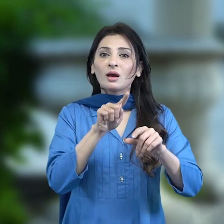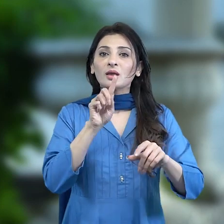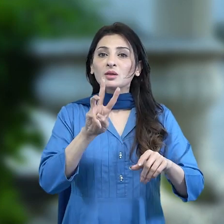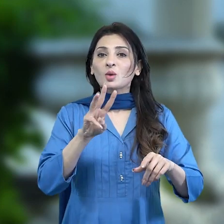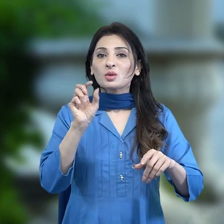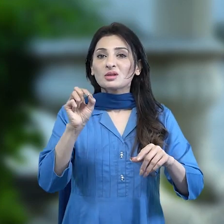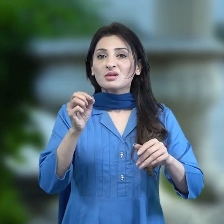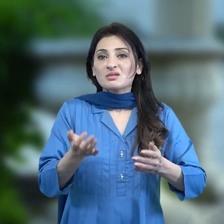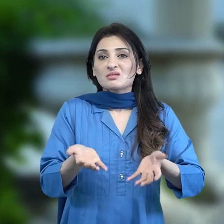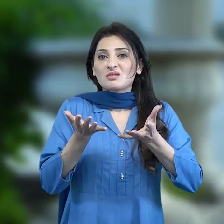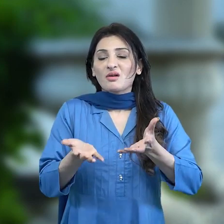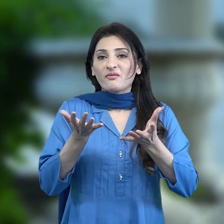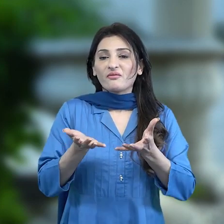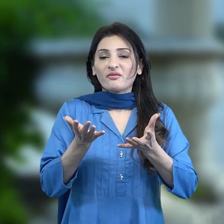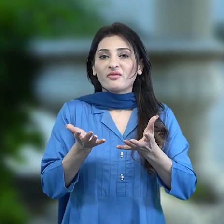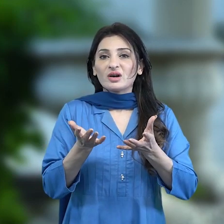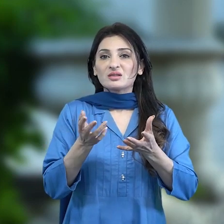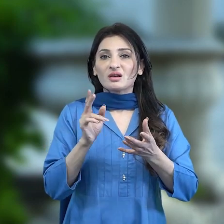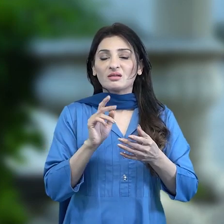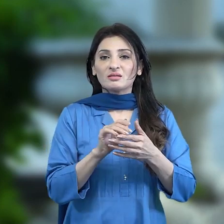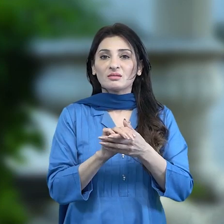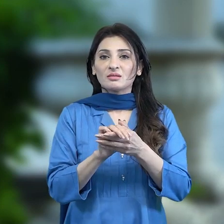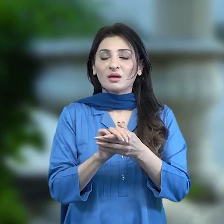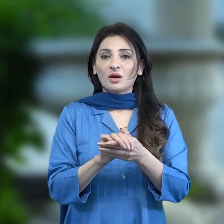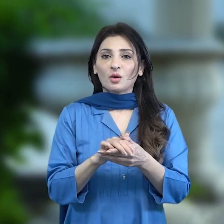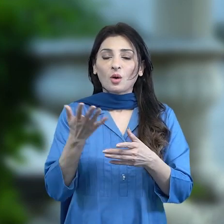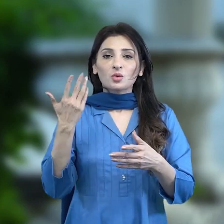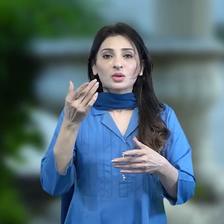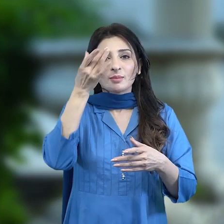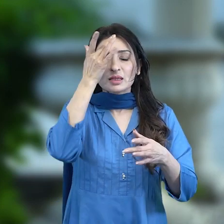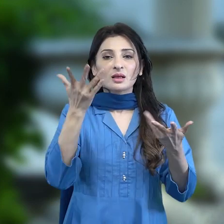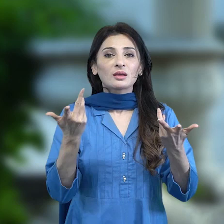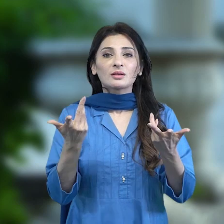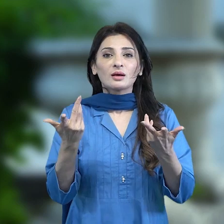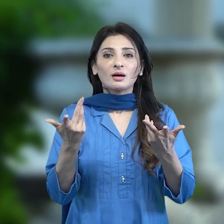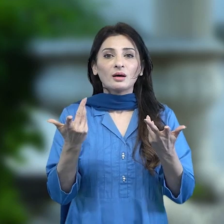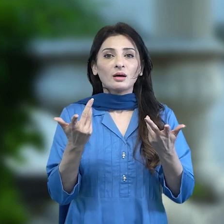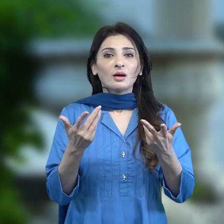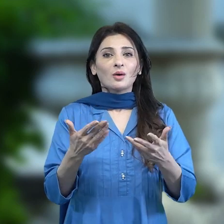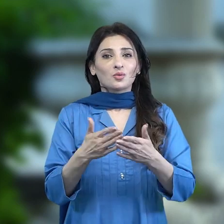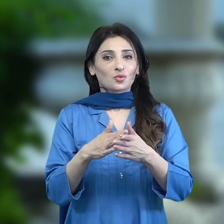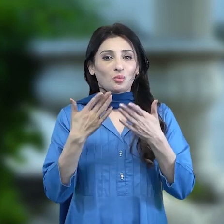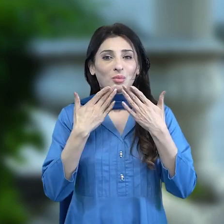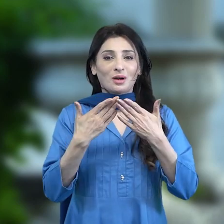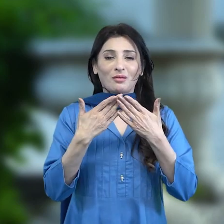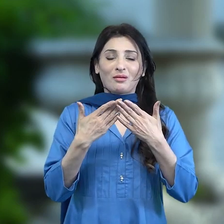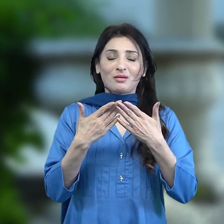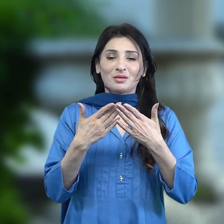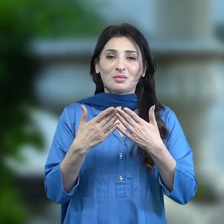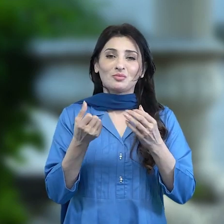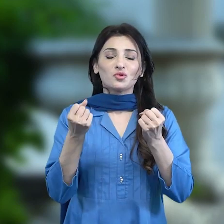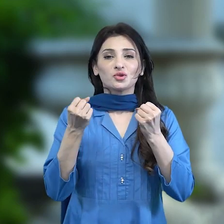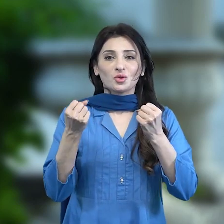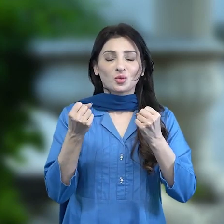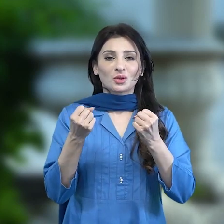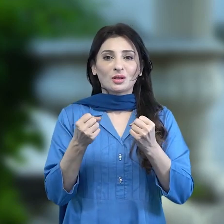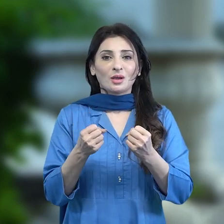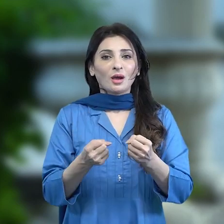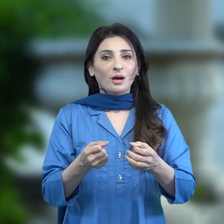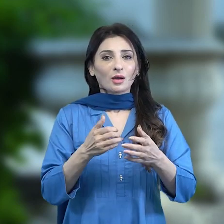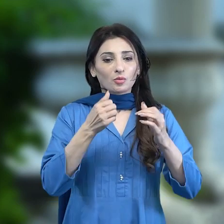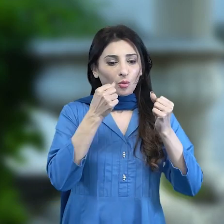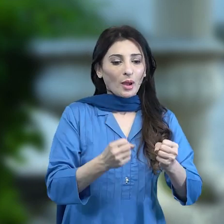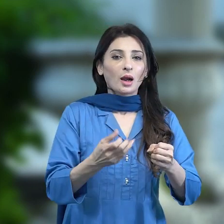130 केजीज़ के साथ मेरे पास आया और उसकी ये प्रॉब्लम थी कि ही कैन नॉट रीड